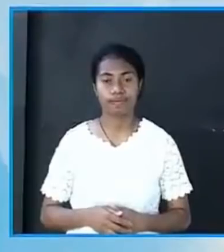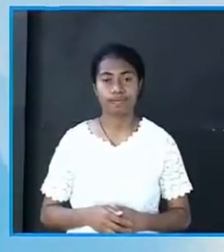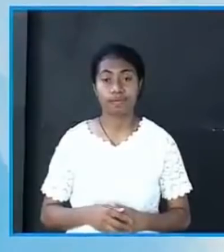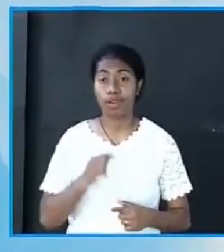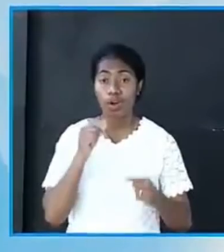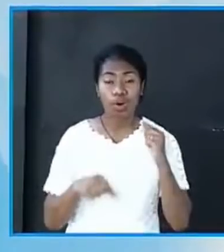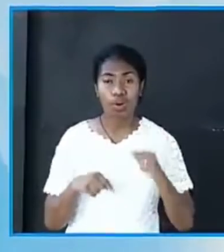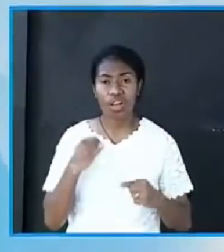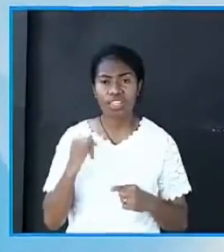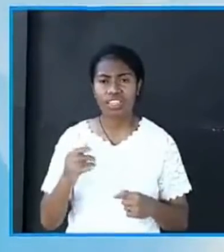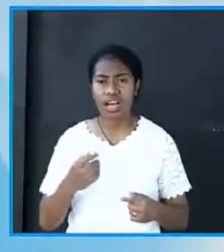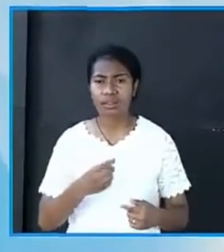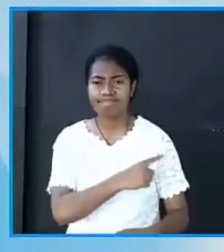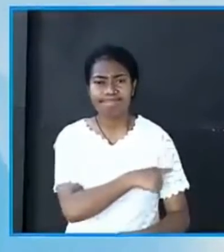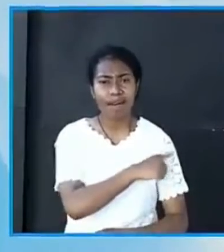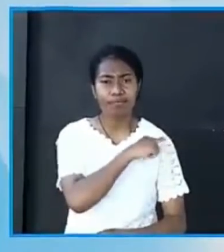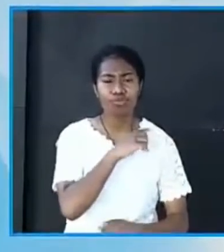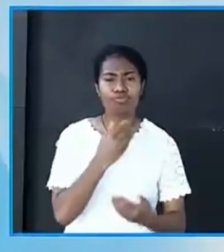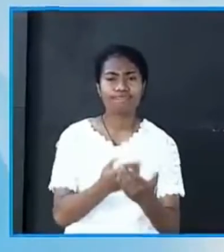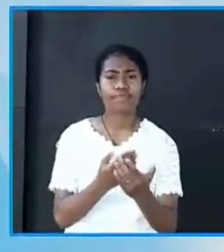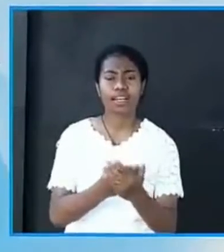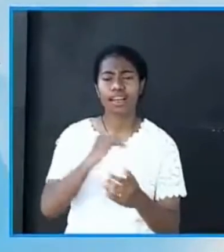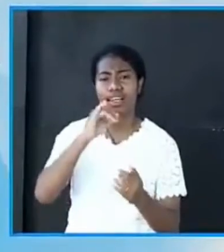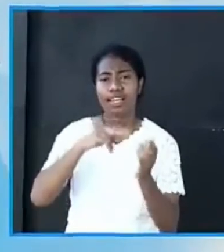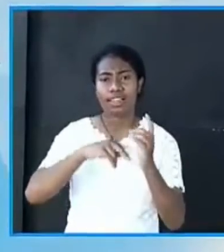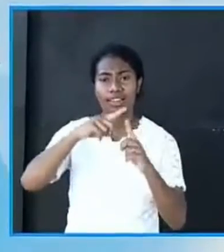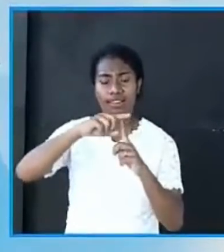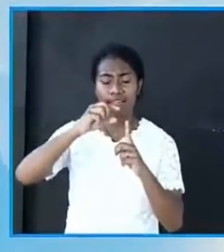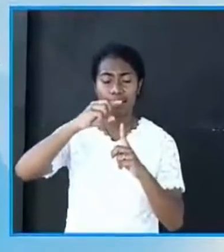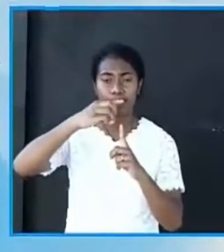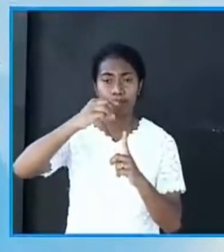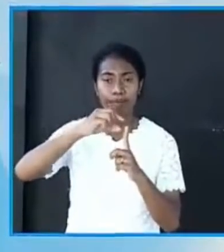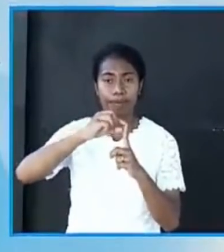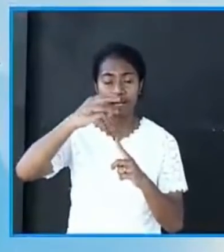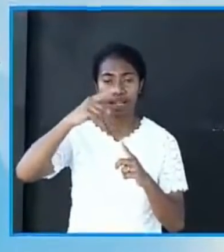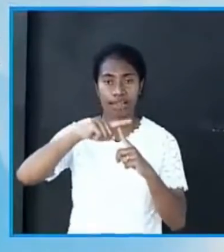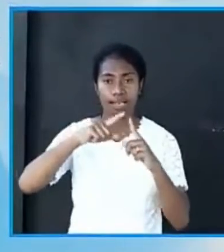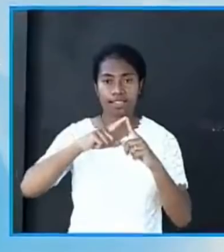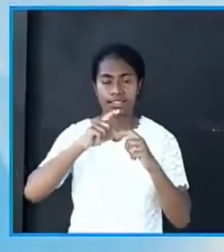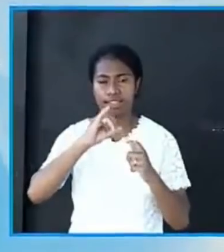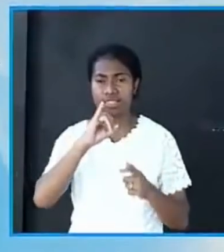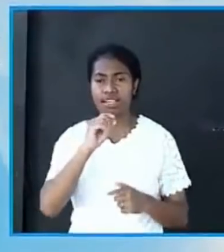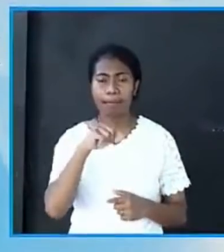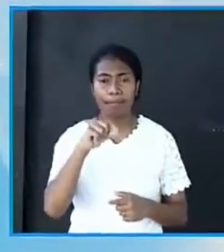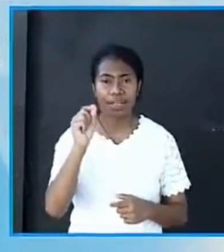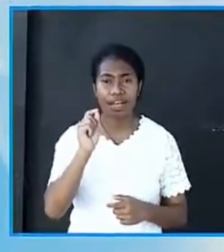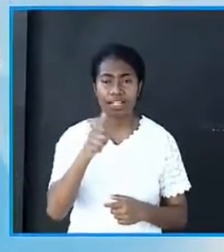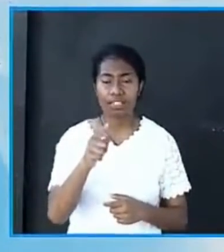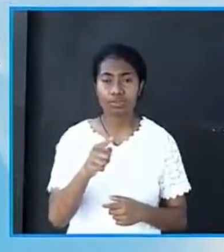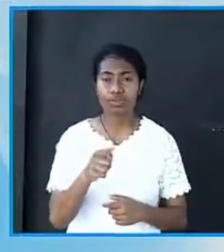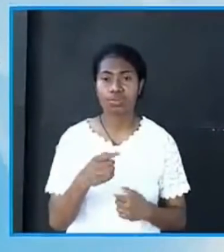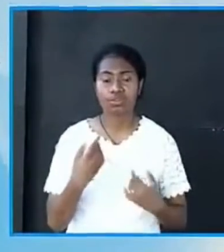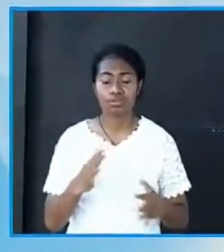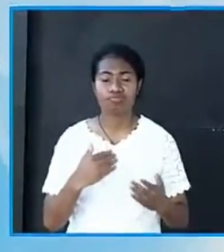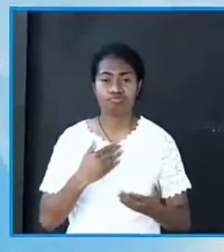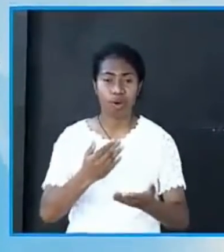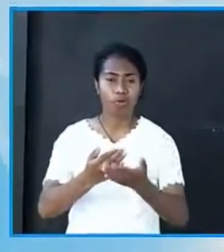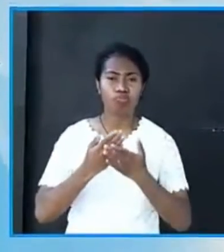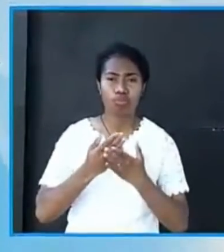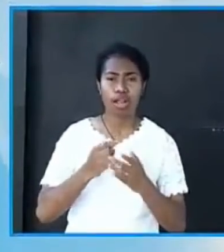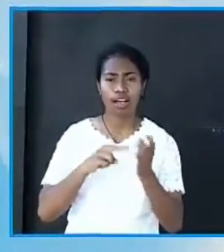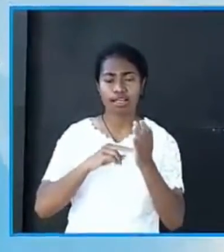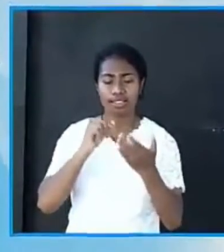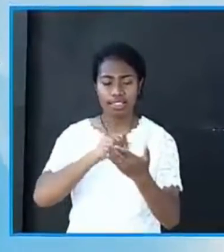orang yang mampu memberikan interpretasi yang benar atas tertawa orang lain adalah orang hebat sembarangan tertawa murah nilainya